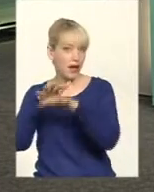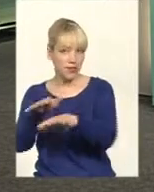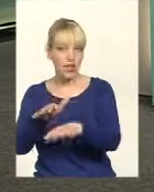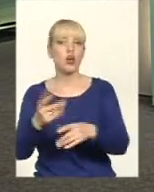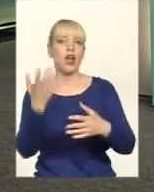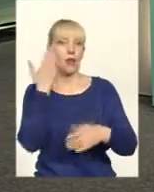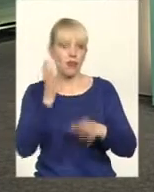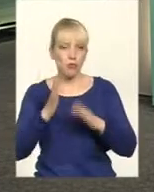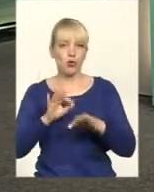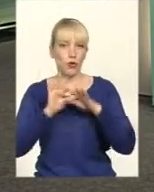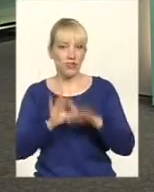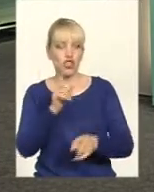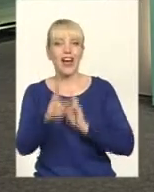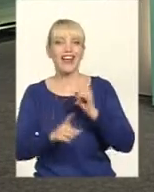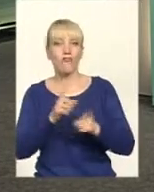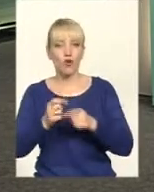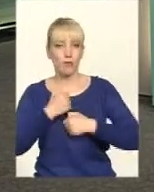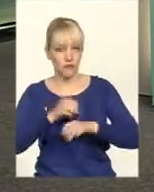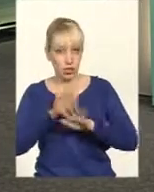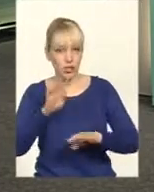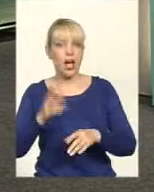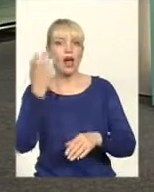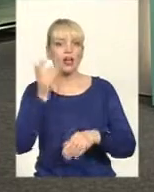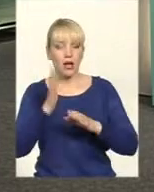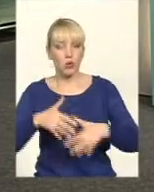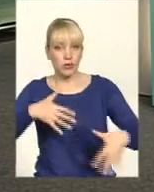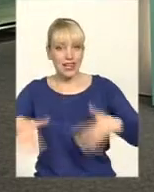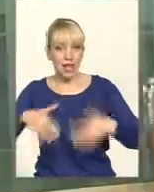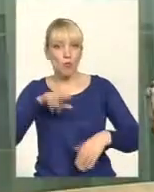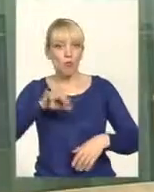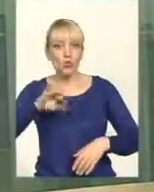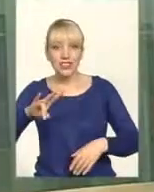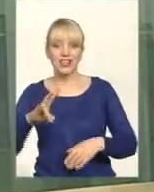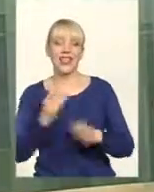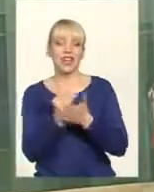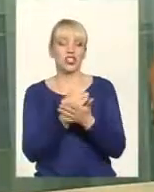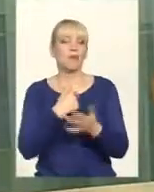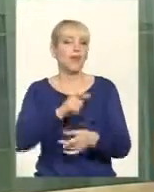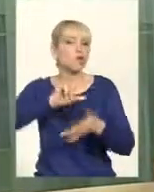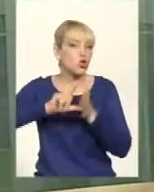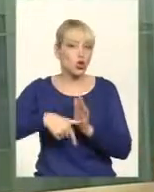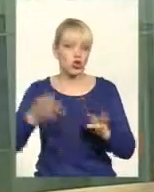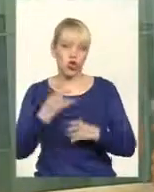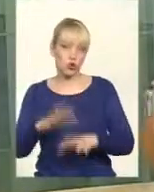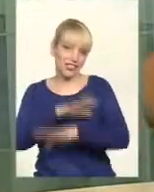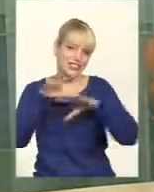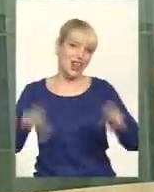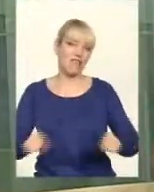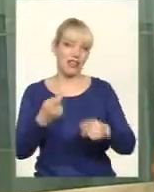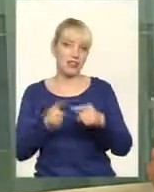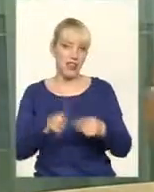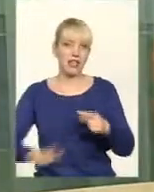проведены реформа в вооруженных силах, как только будет небольшое ослабление путинского режима, нам срочным образом нужно захватывать эти